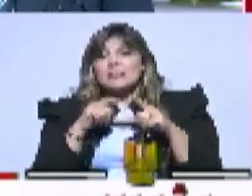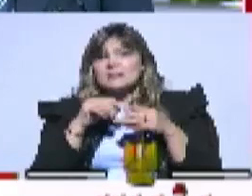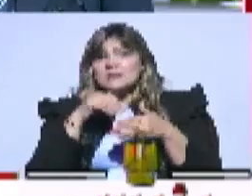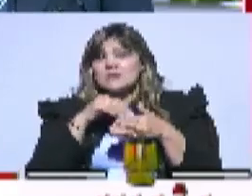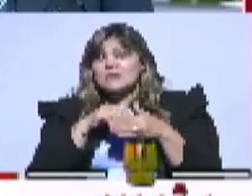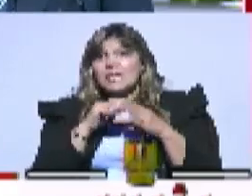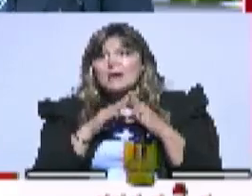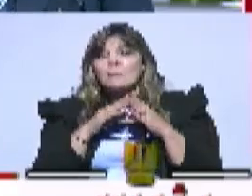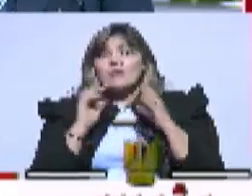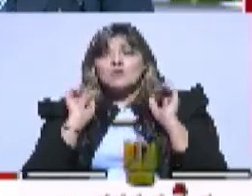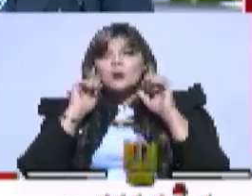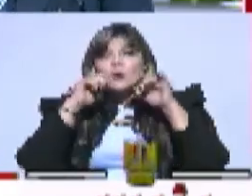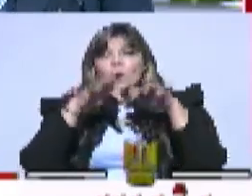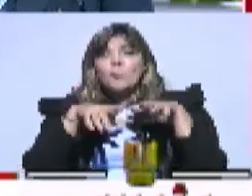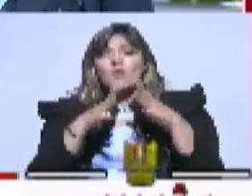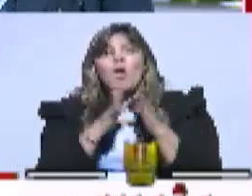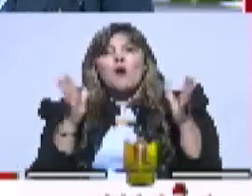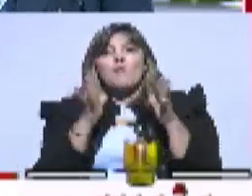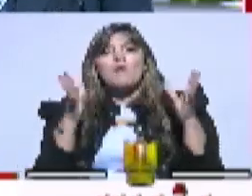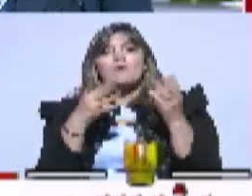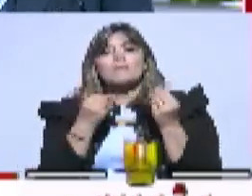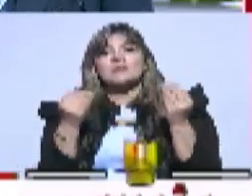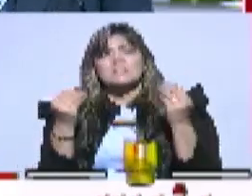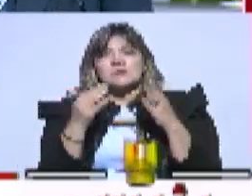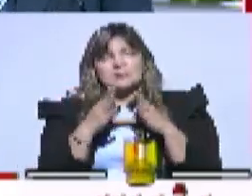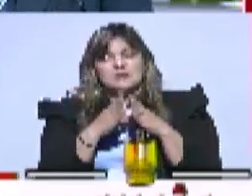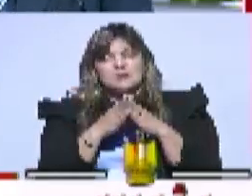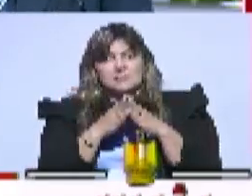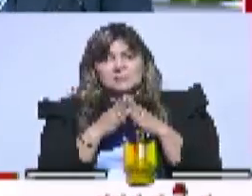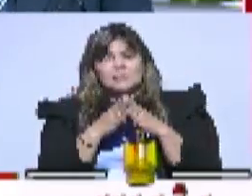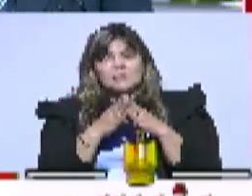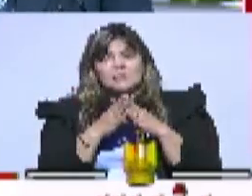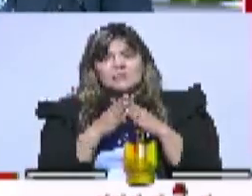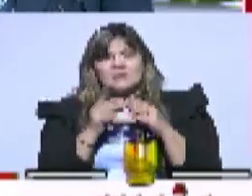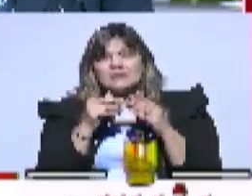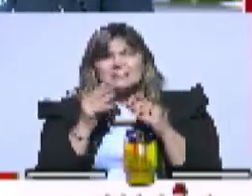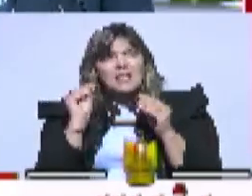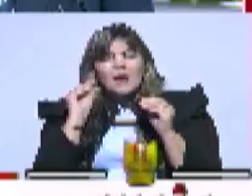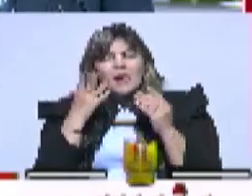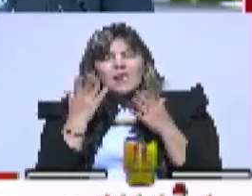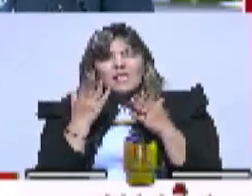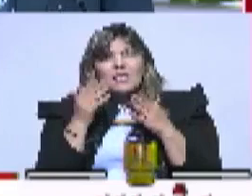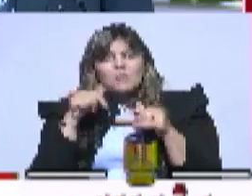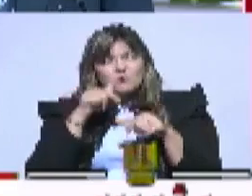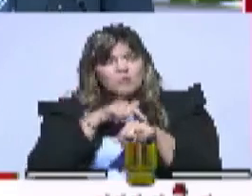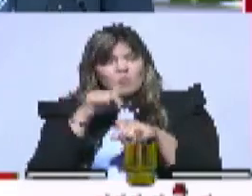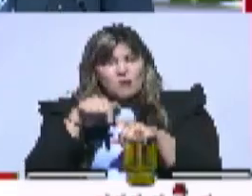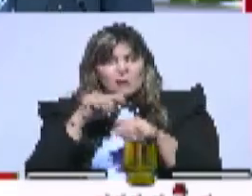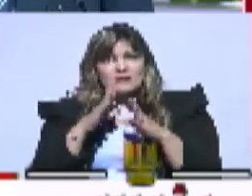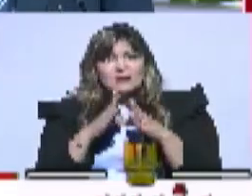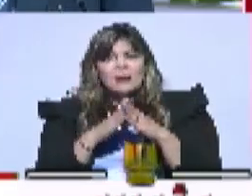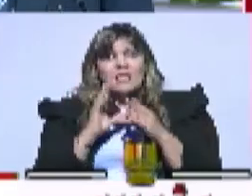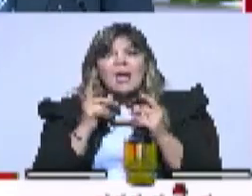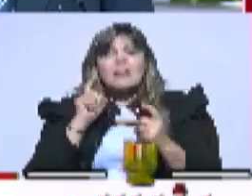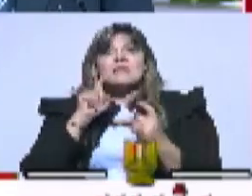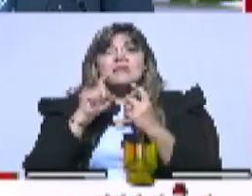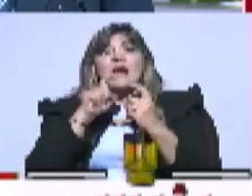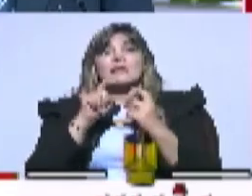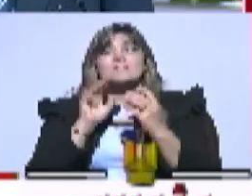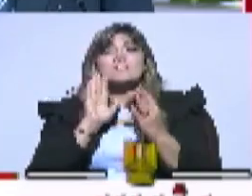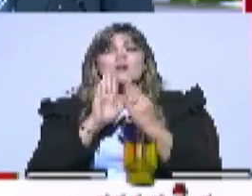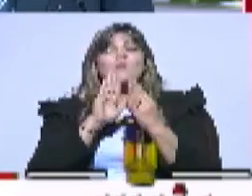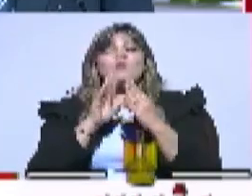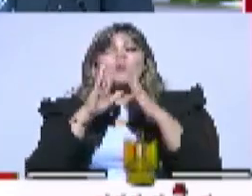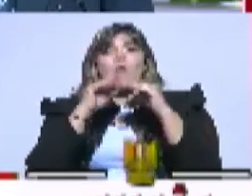بتشهد إقبال أكبر بكتير من اللي فاتت. إيه دلالته وشمعنا في الوقت الحالي؟ هل التحديات اللي